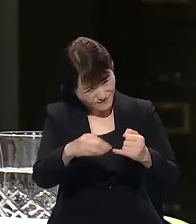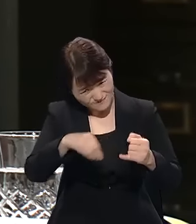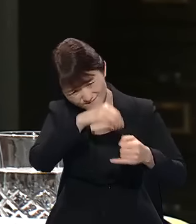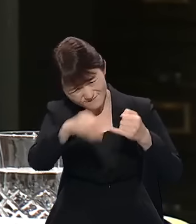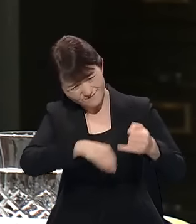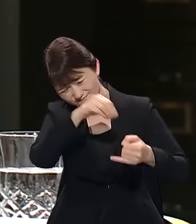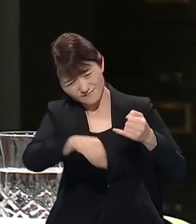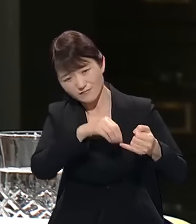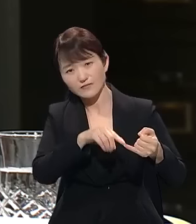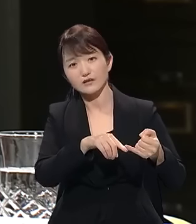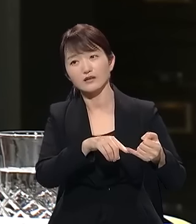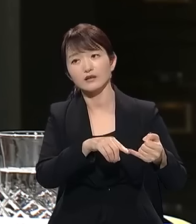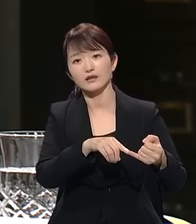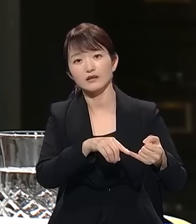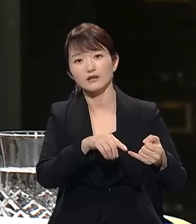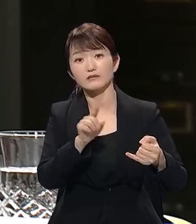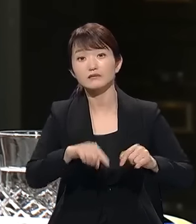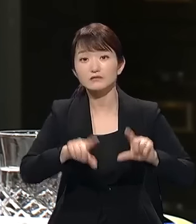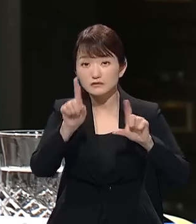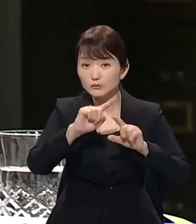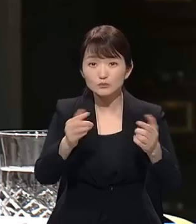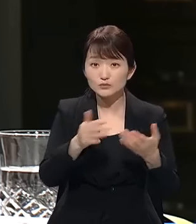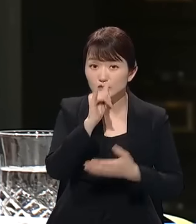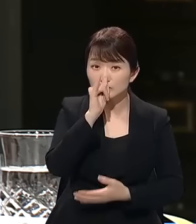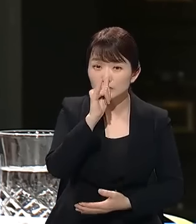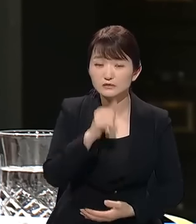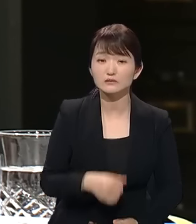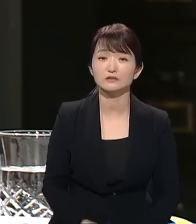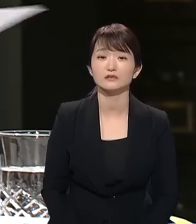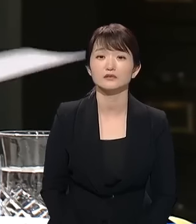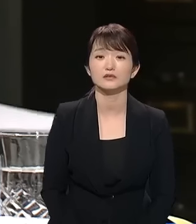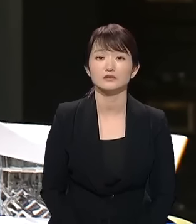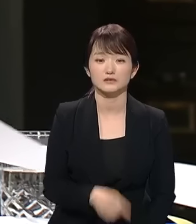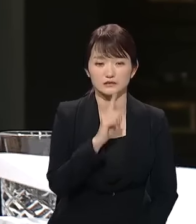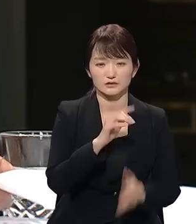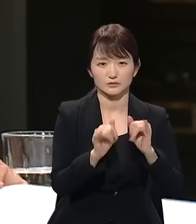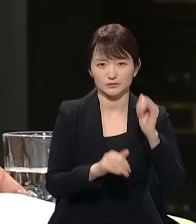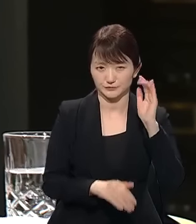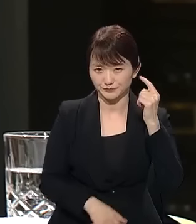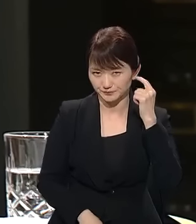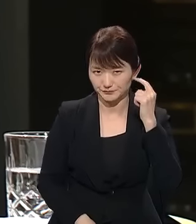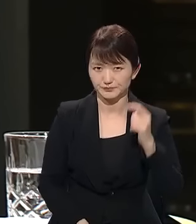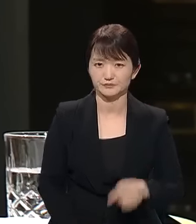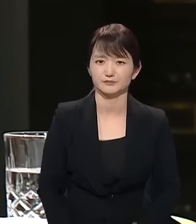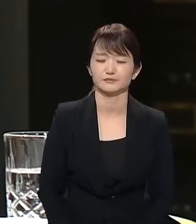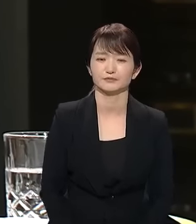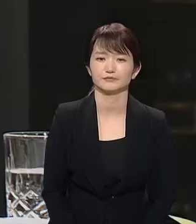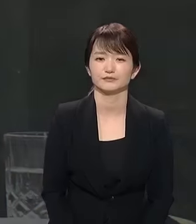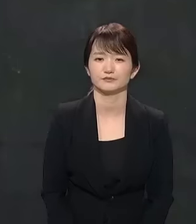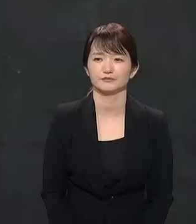돌렸다니 그날 도대체 무슨 일이 있었던 건지 제보자 얘기 직접 들어보시죠.